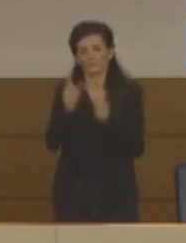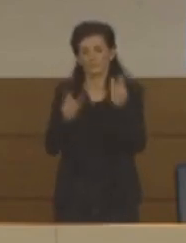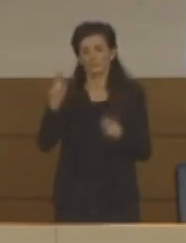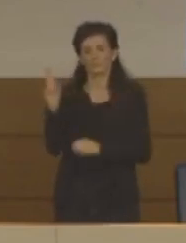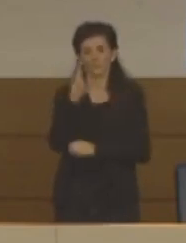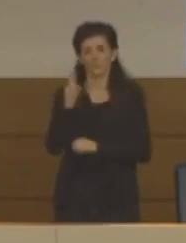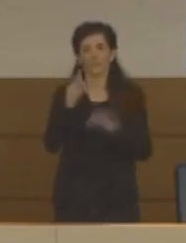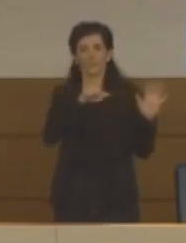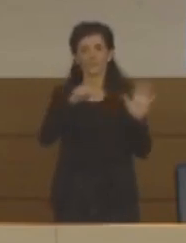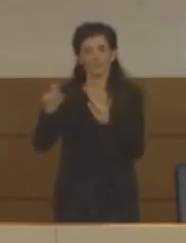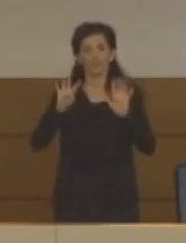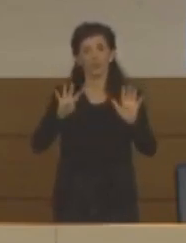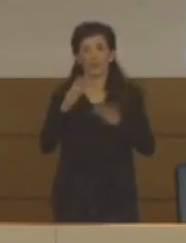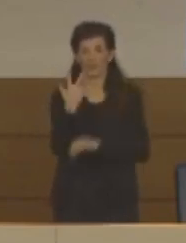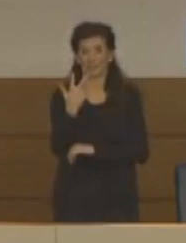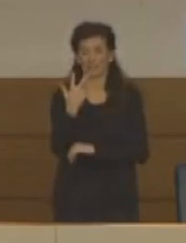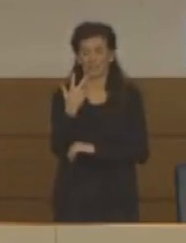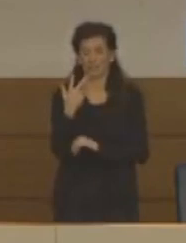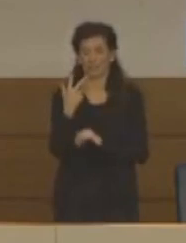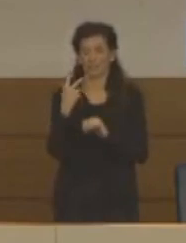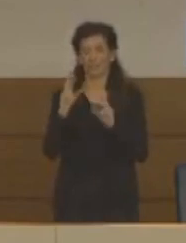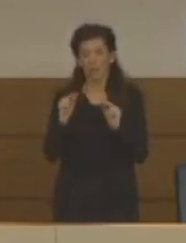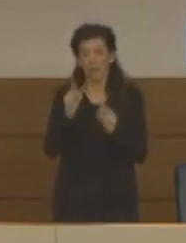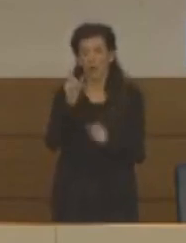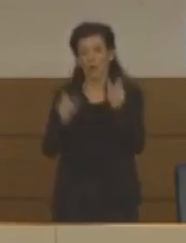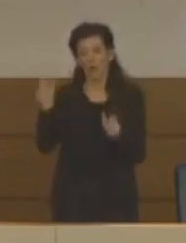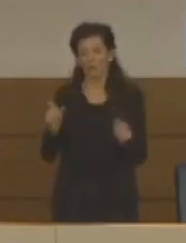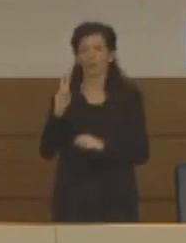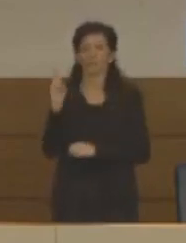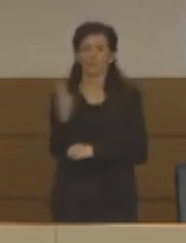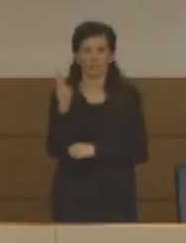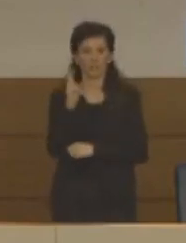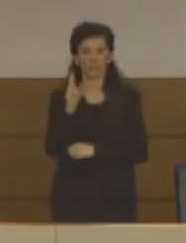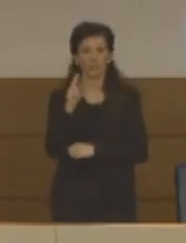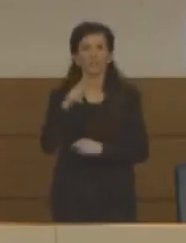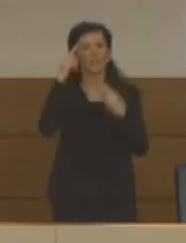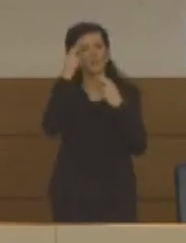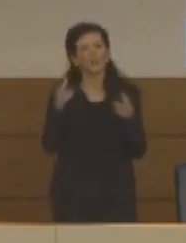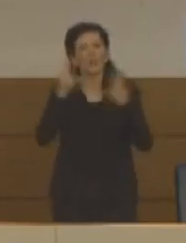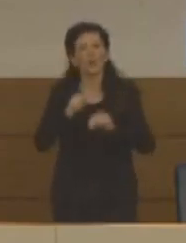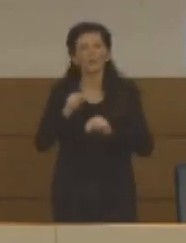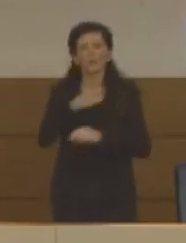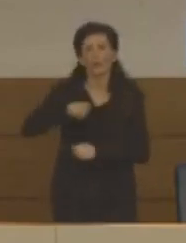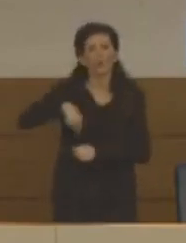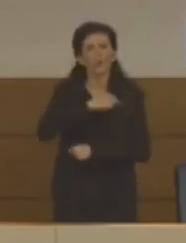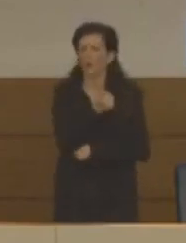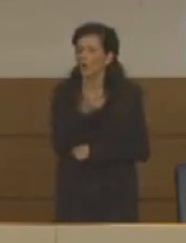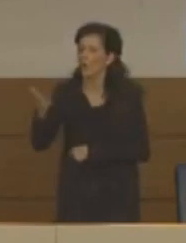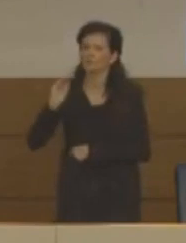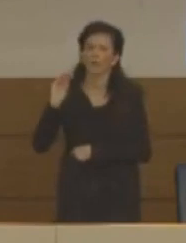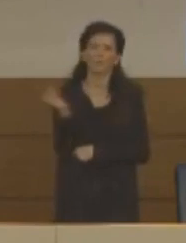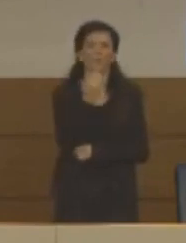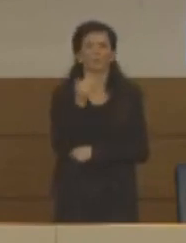di 793 nuovi deceduti voglio ricordare ancora una volta che noi conteggiamo tutti i deceduti